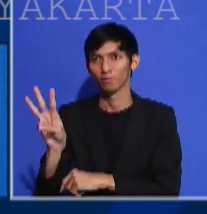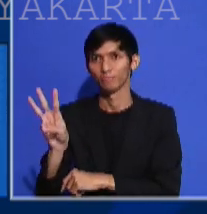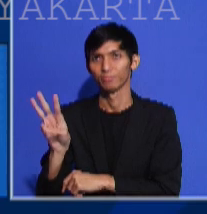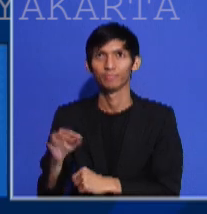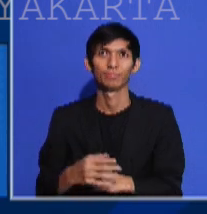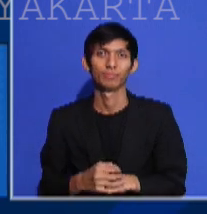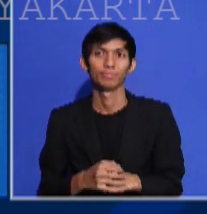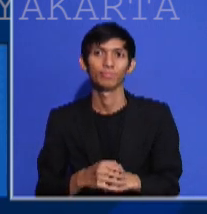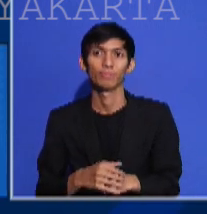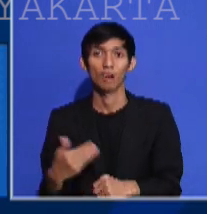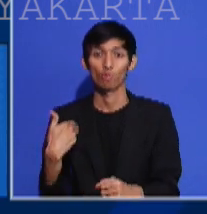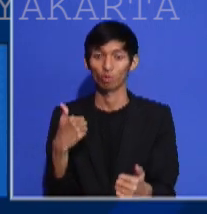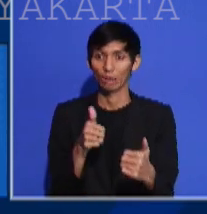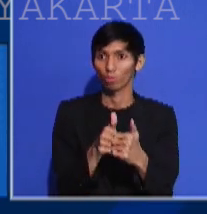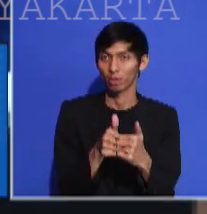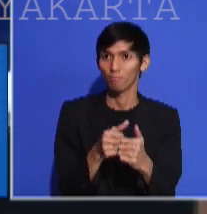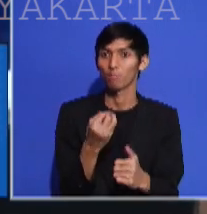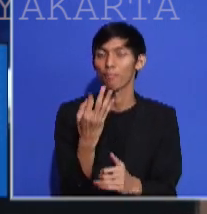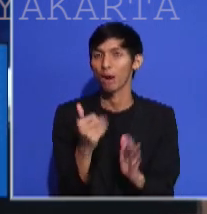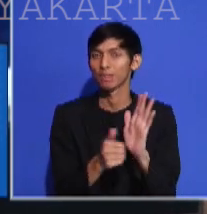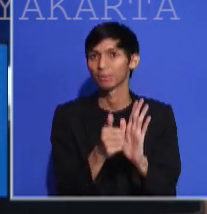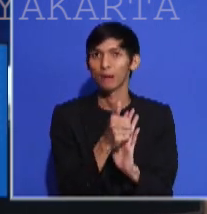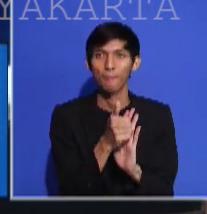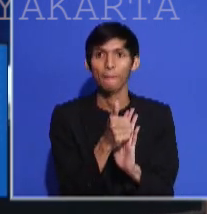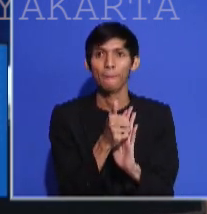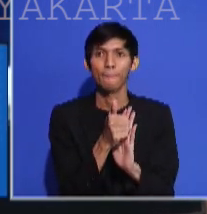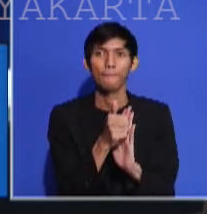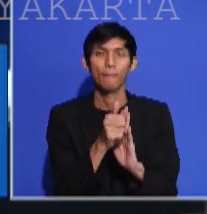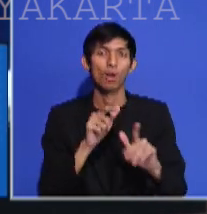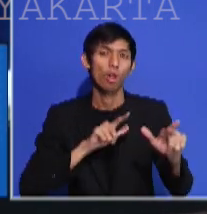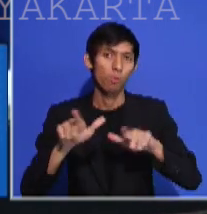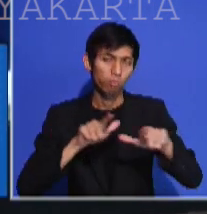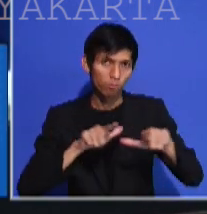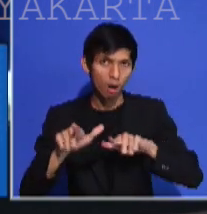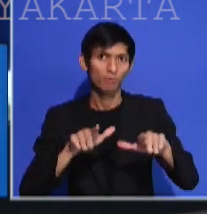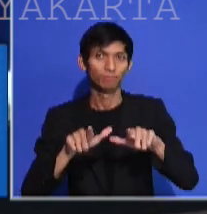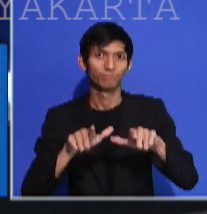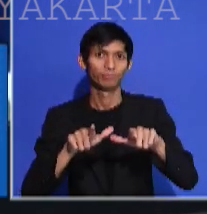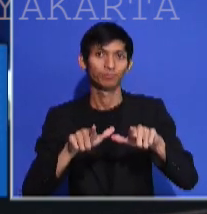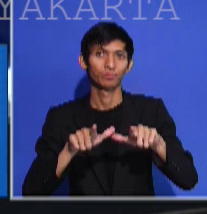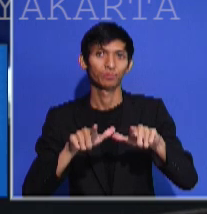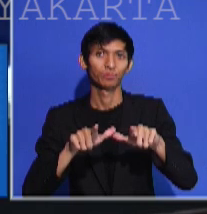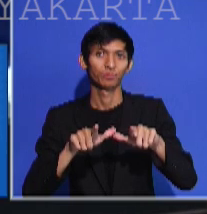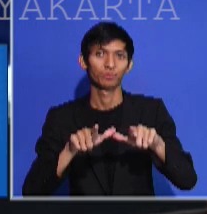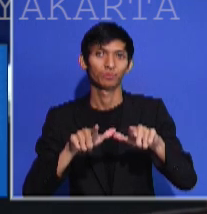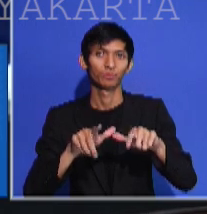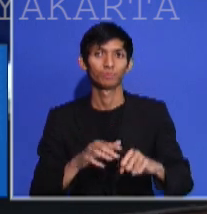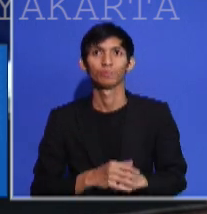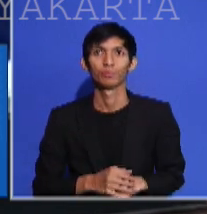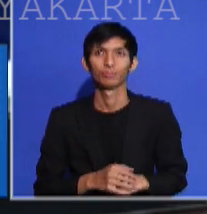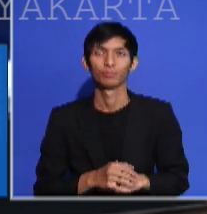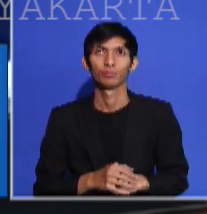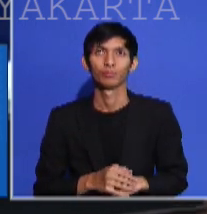saya mengikuti beberapa event multi event maupun single event yang untuk eh